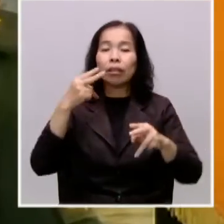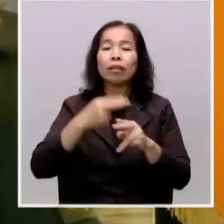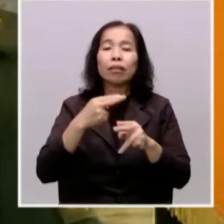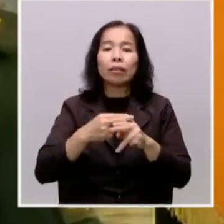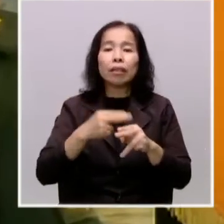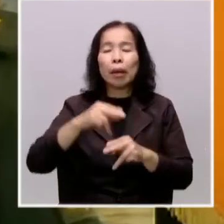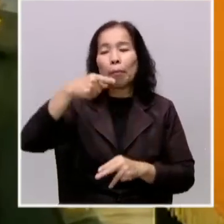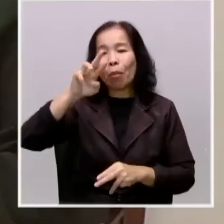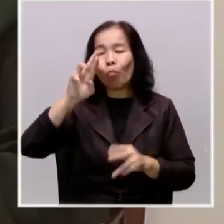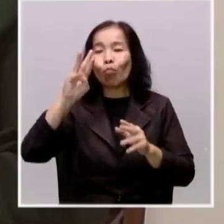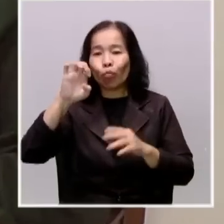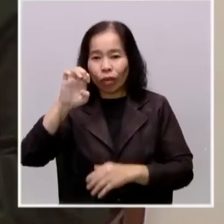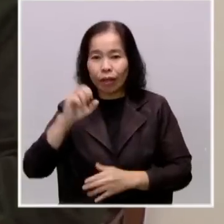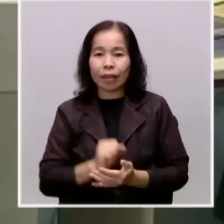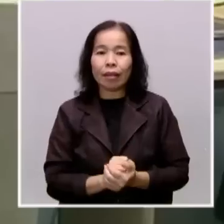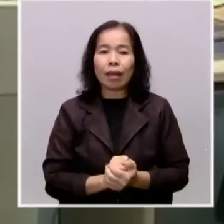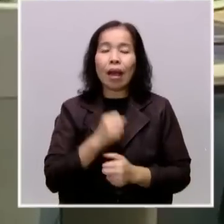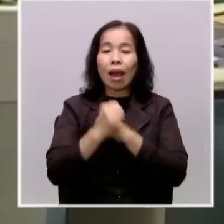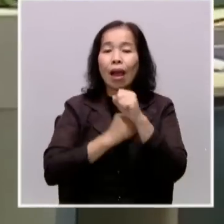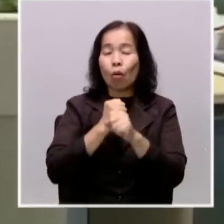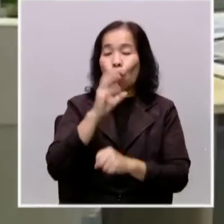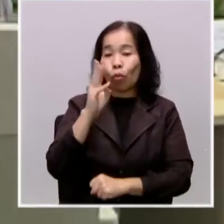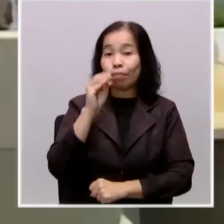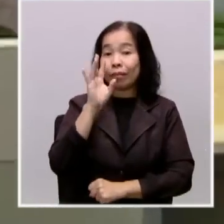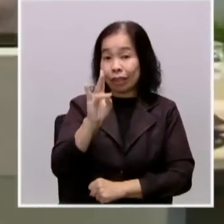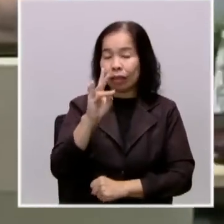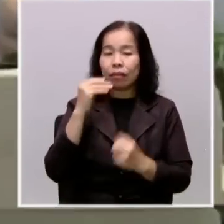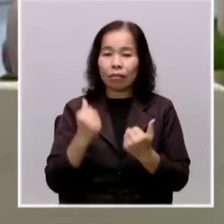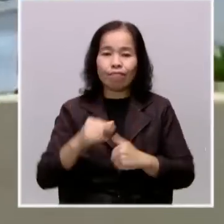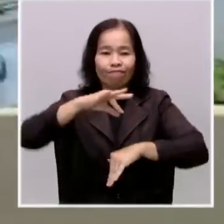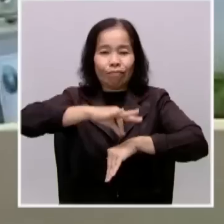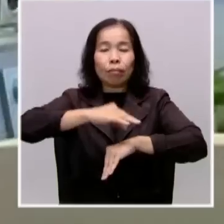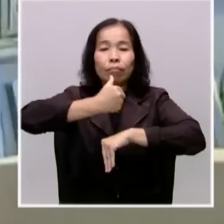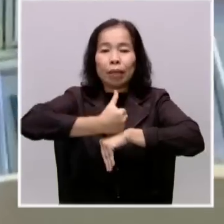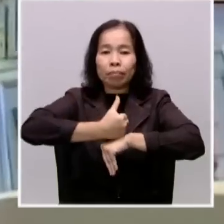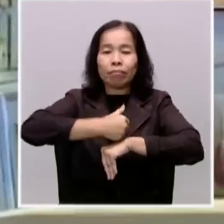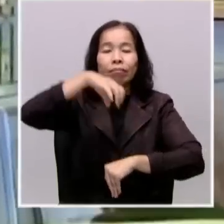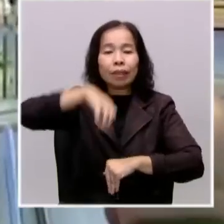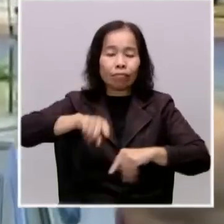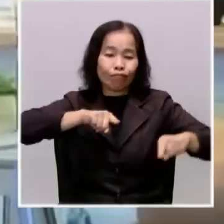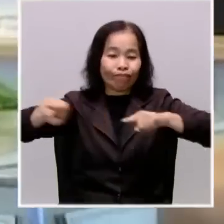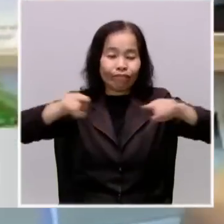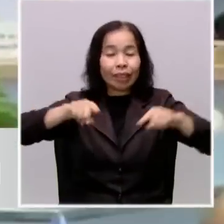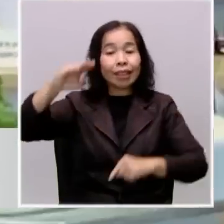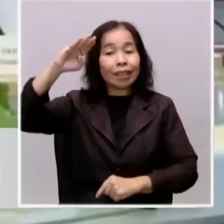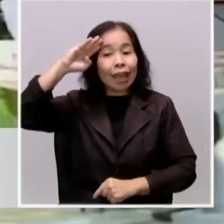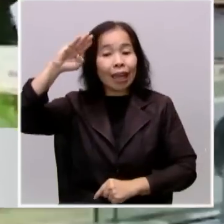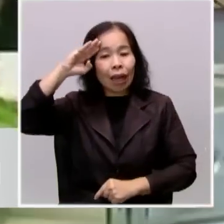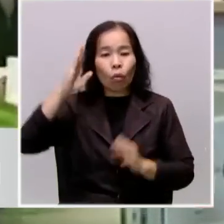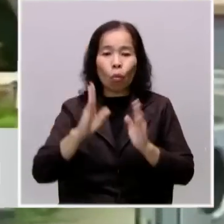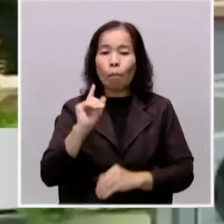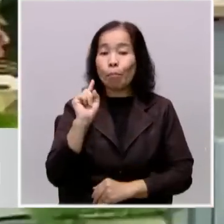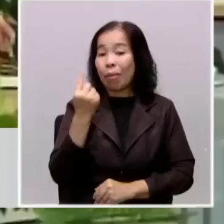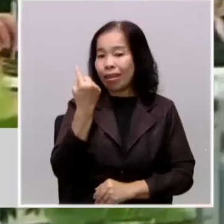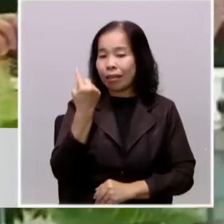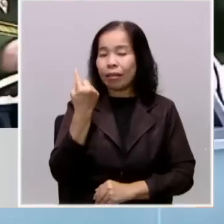วาเลรีเกราซิมอฟค่ะอายุ67ปีตอนนี้เข้ามาเป็นผู้บัญชาการปฏิบัติการทางทหารในยูเครนคนใหม่แทนนายเซอร์เ